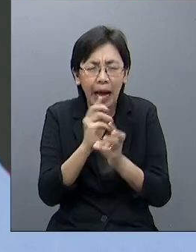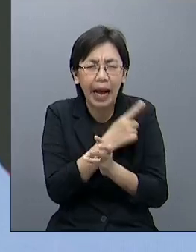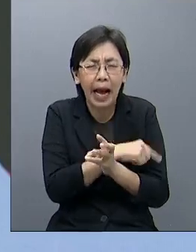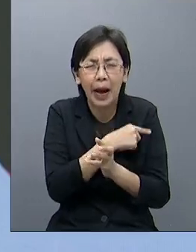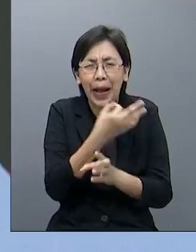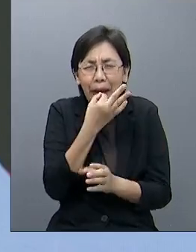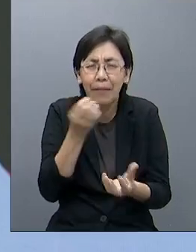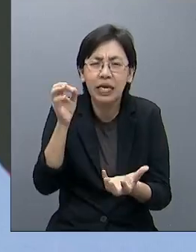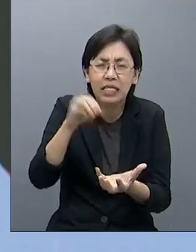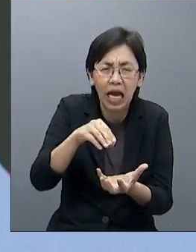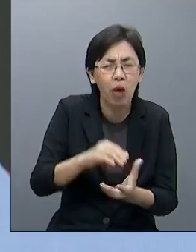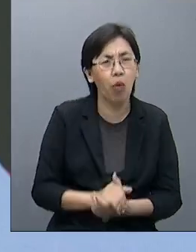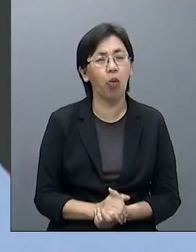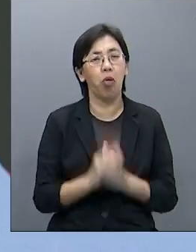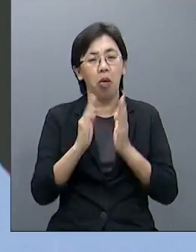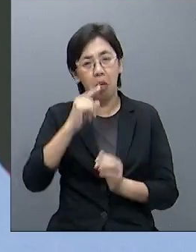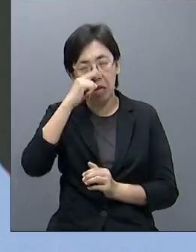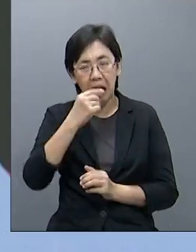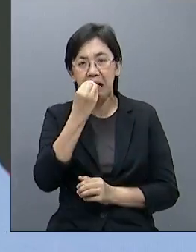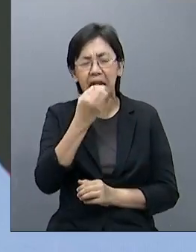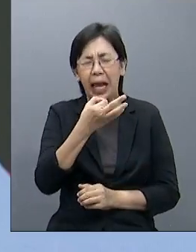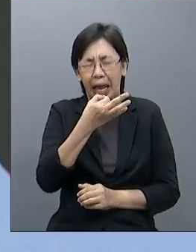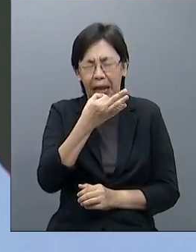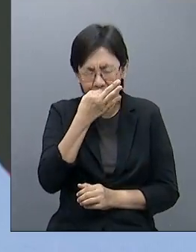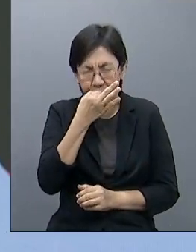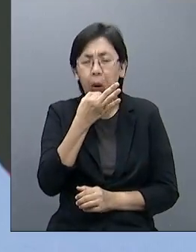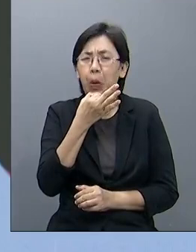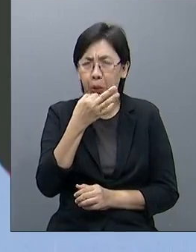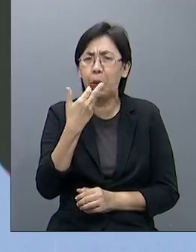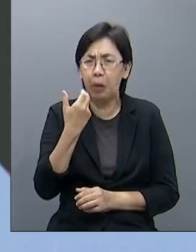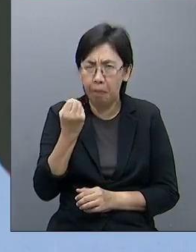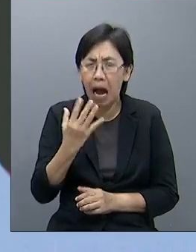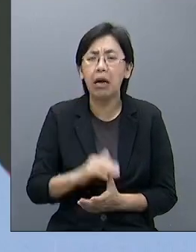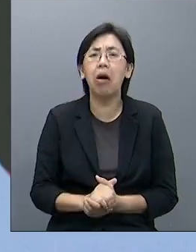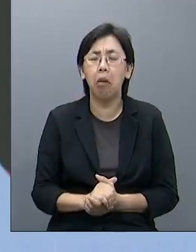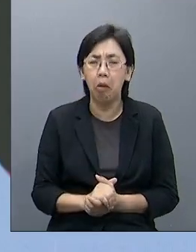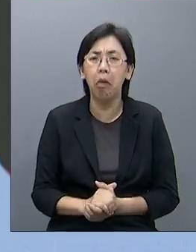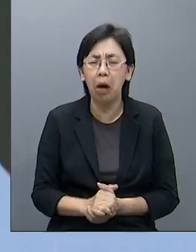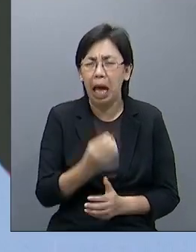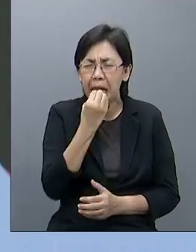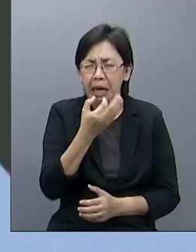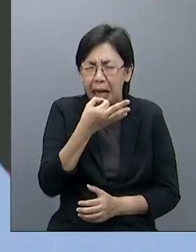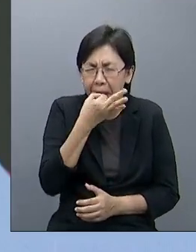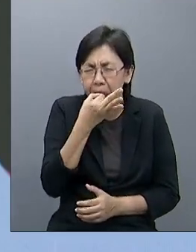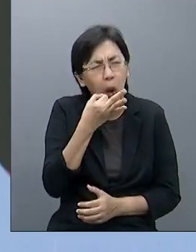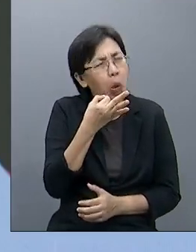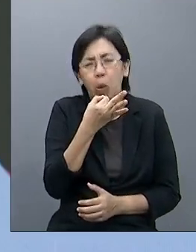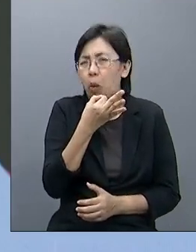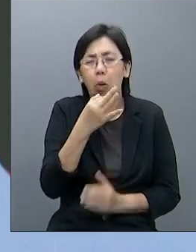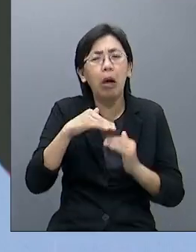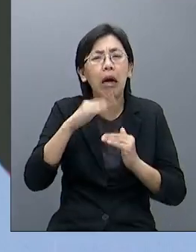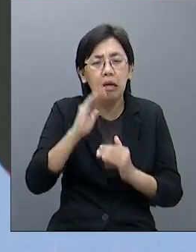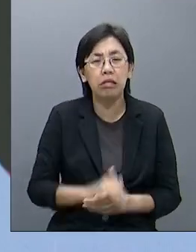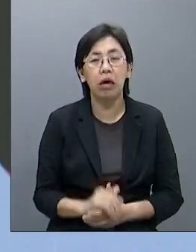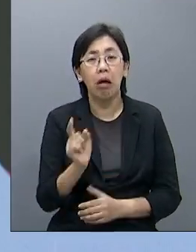ของเราอัตราในการบริโภคเกลือหรอวบริโภคโเดียมสูงเกินกวามาตรฐานที่กำหนดด้วยหายคนกบอกว